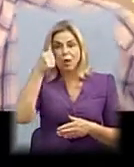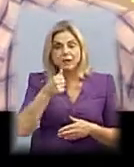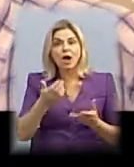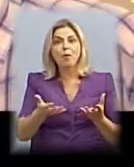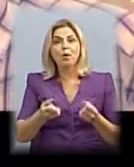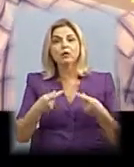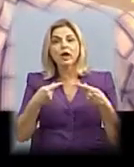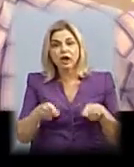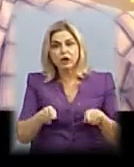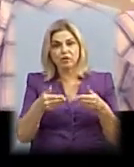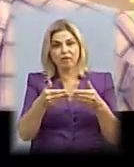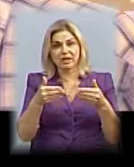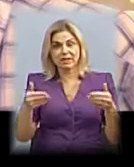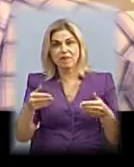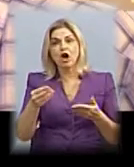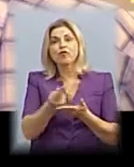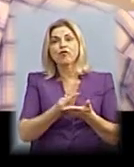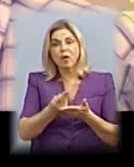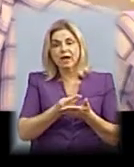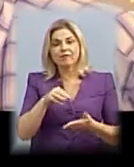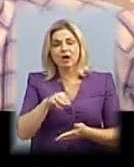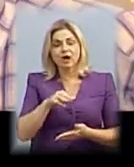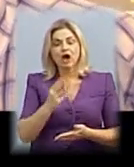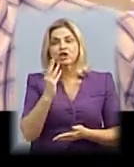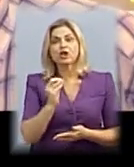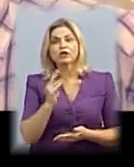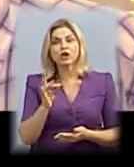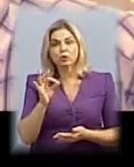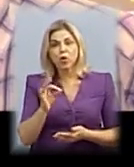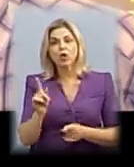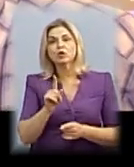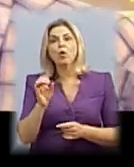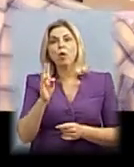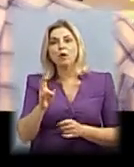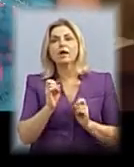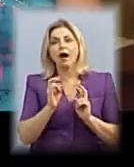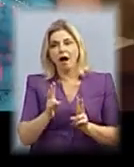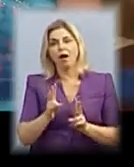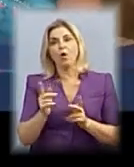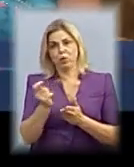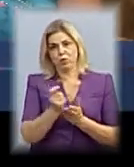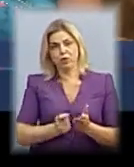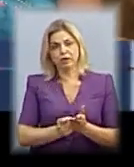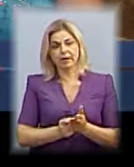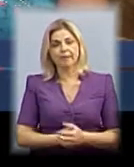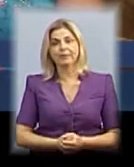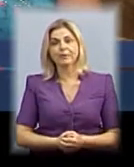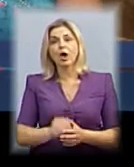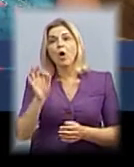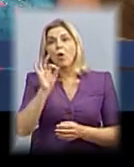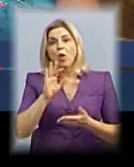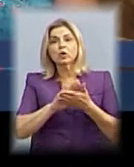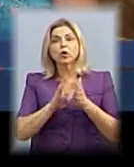отримаємо іншу виставку творів Тараса Шевченка. Шевченка прийшов до народу як художник. Відповідно до домовленості між